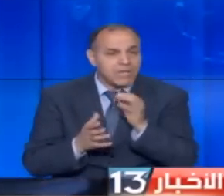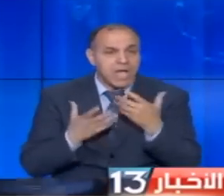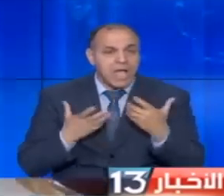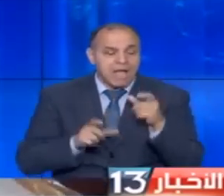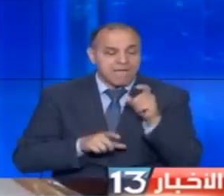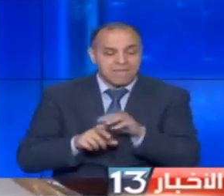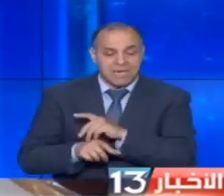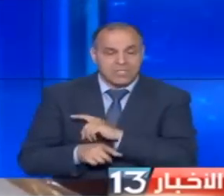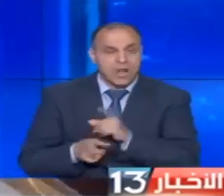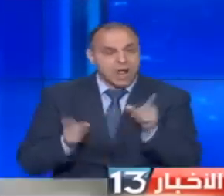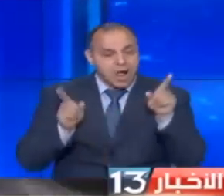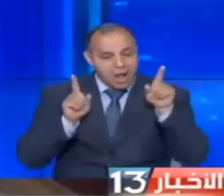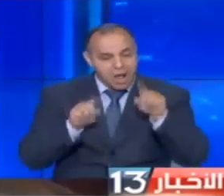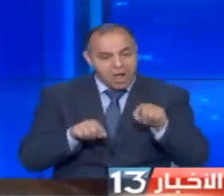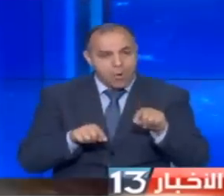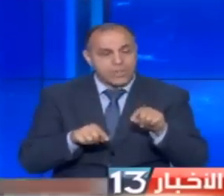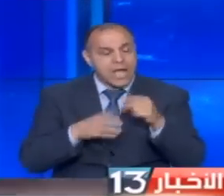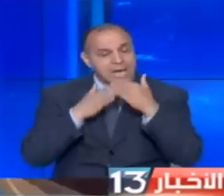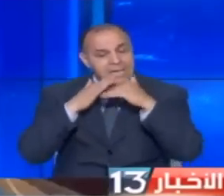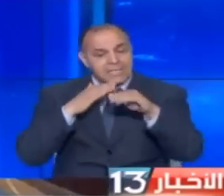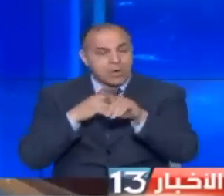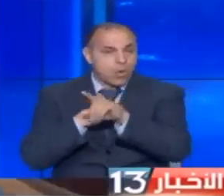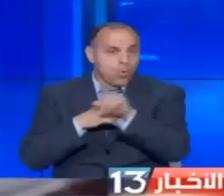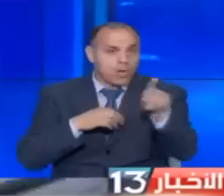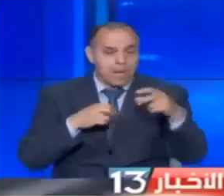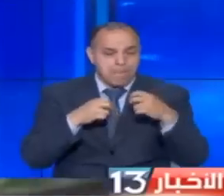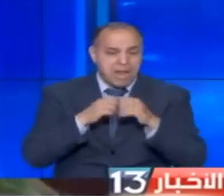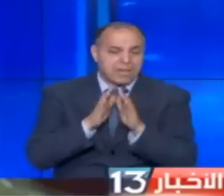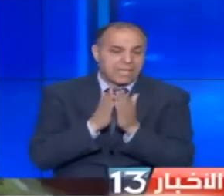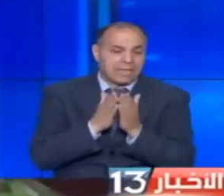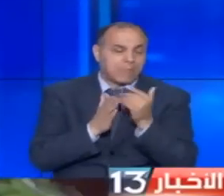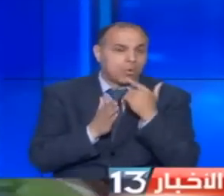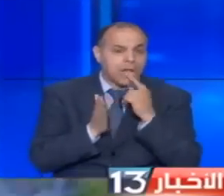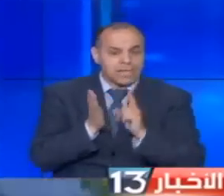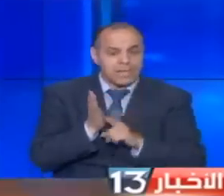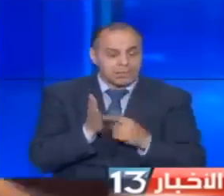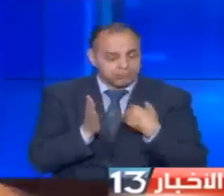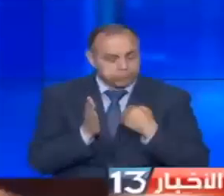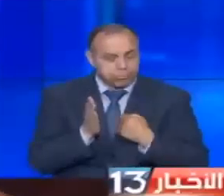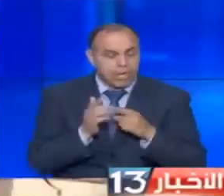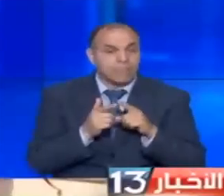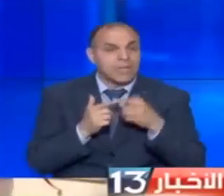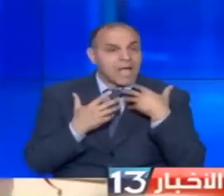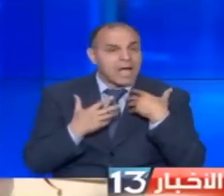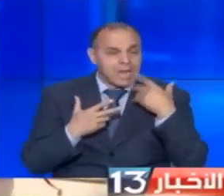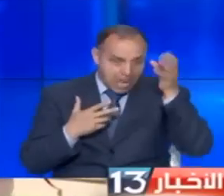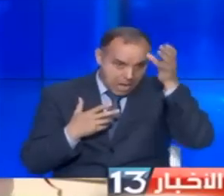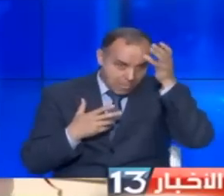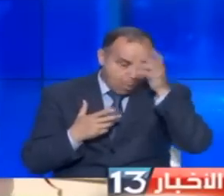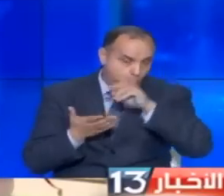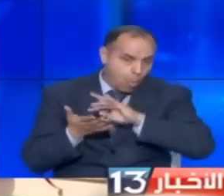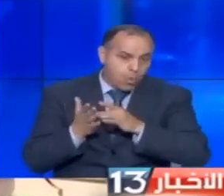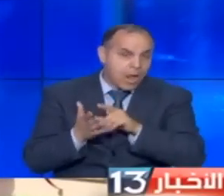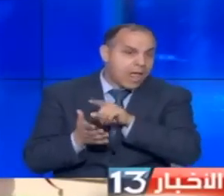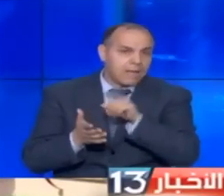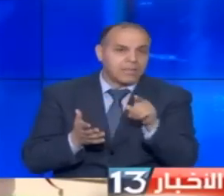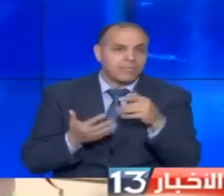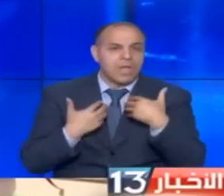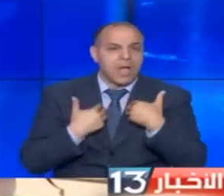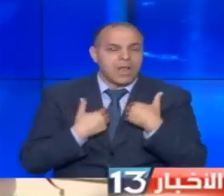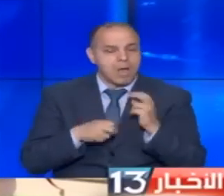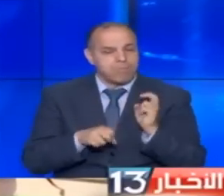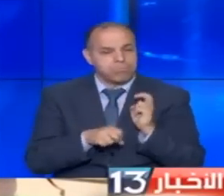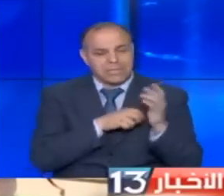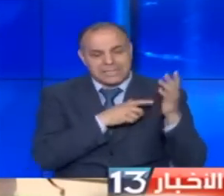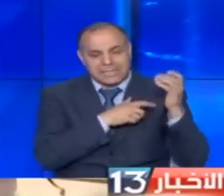الفلسطينيون ان تكون رسالتهم في معرض الكتاب تاكيدا منهم بان العلم بمختلف اشكاله يبقى